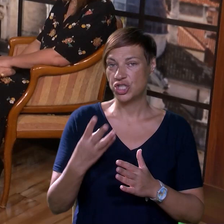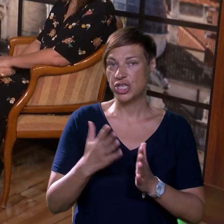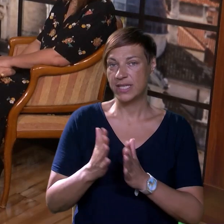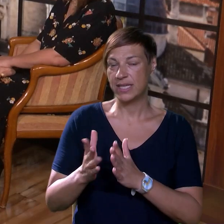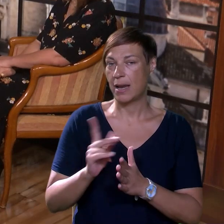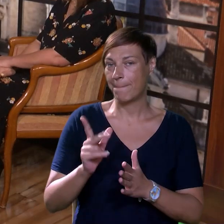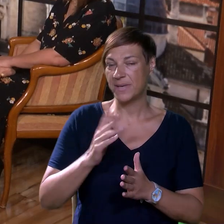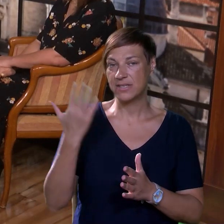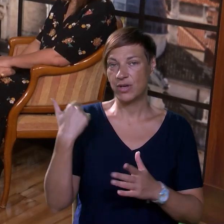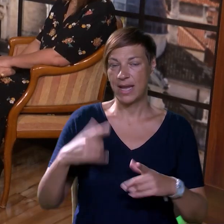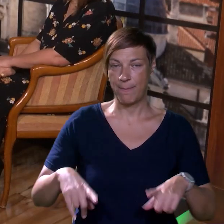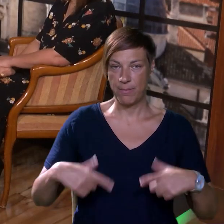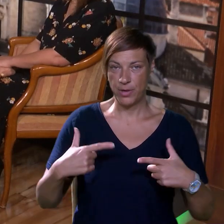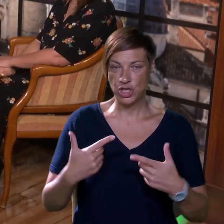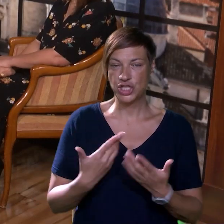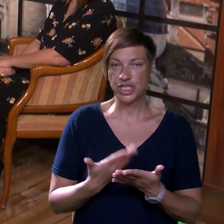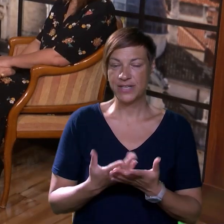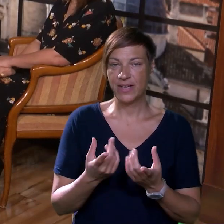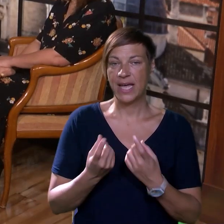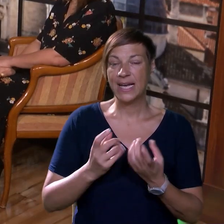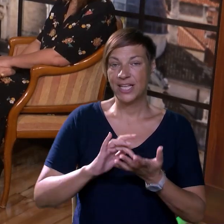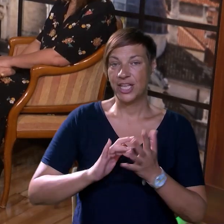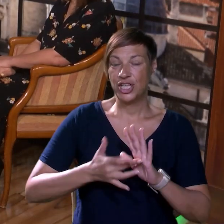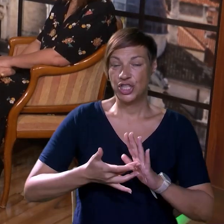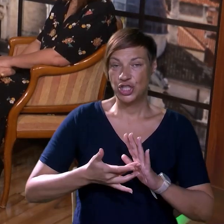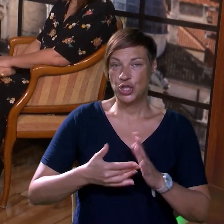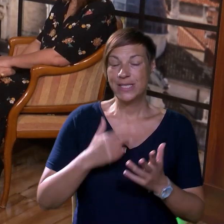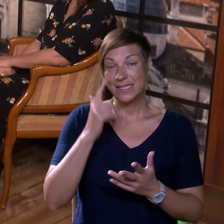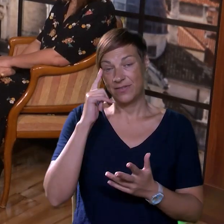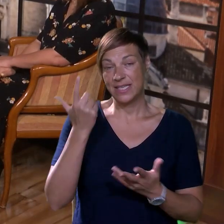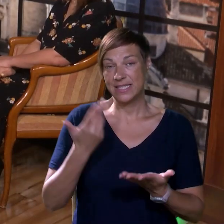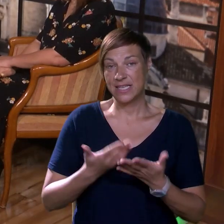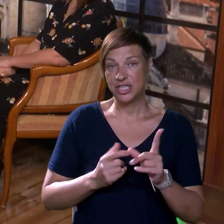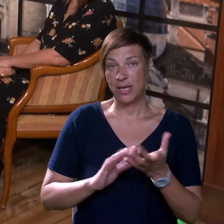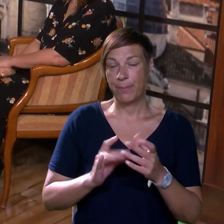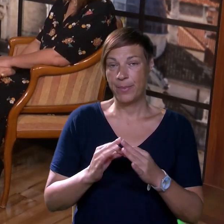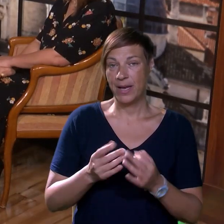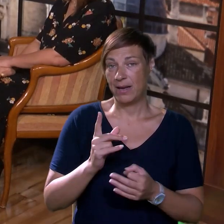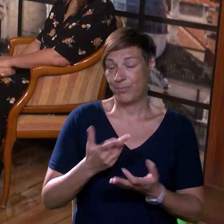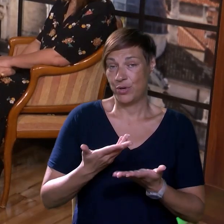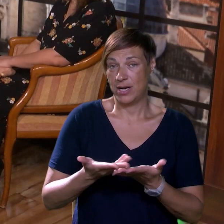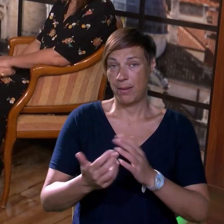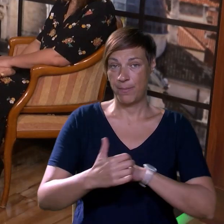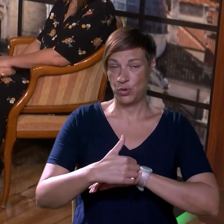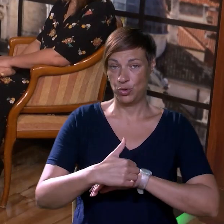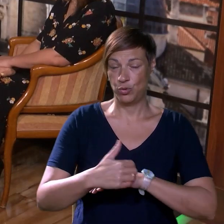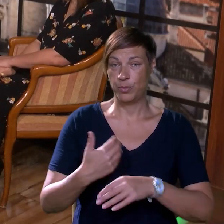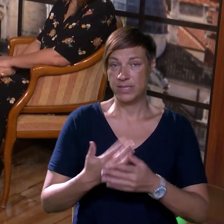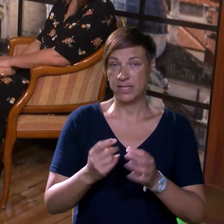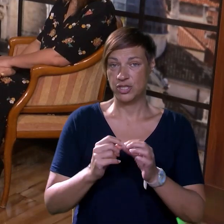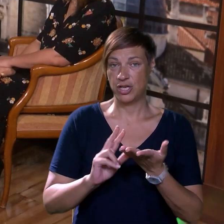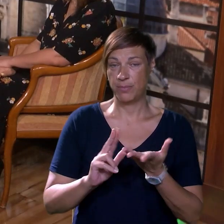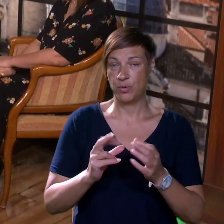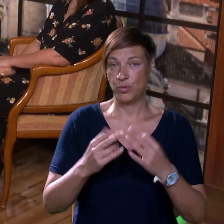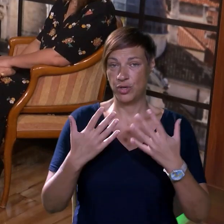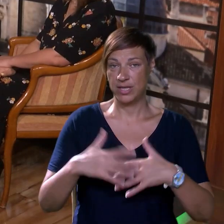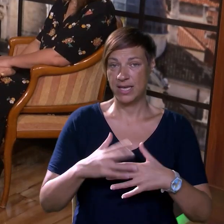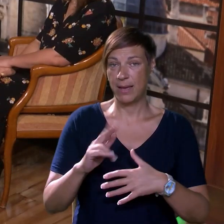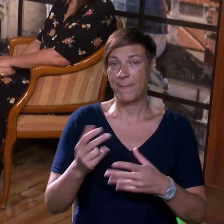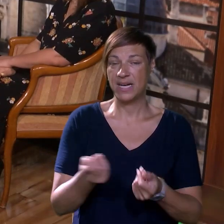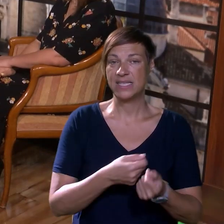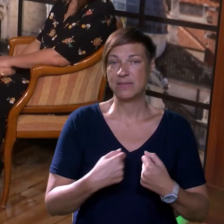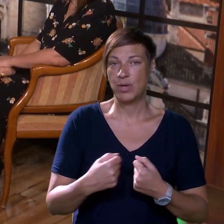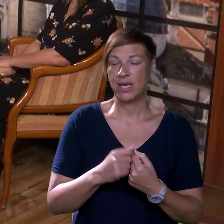4 segmenta bez kojih ne bi bio živ. Ali to je sve. Znači, ta Impela morala je biti u Dubrovniku, zato je zadužen Bruno, tehničar, imali smo